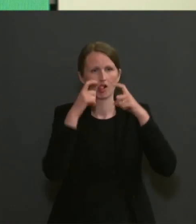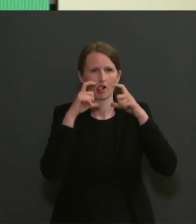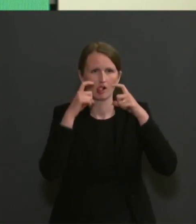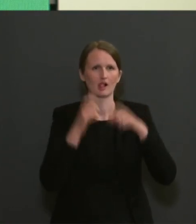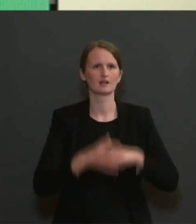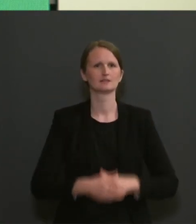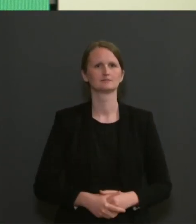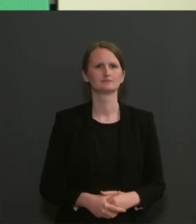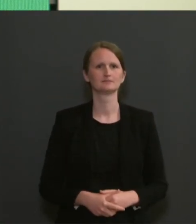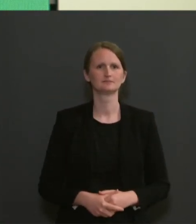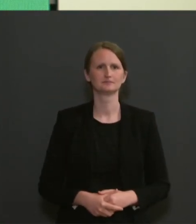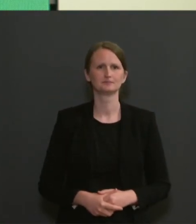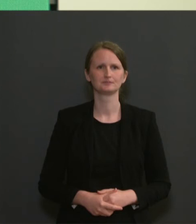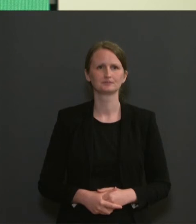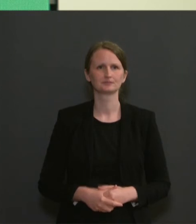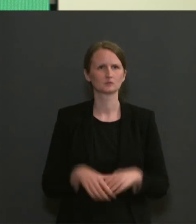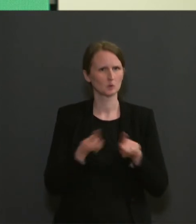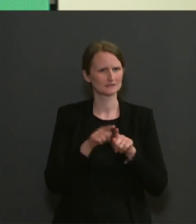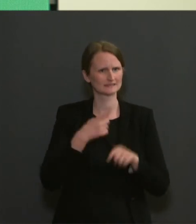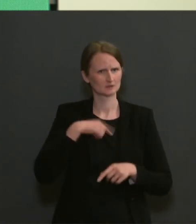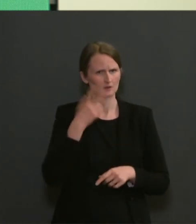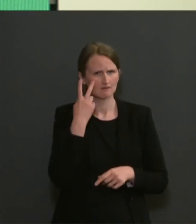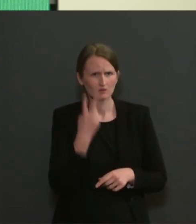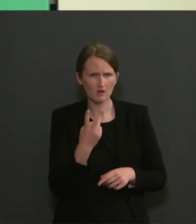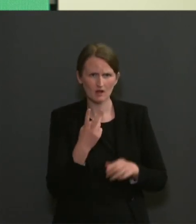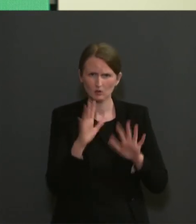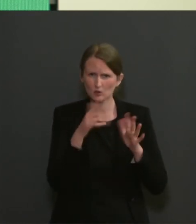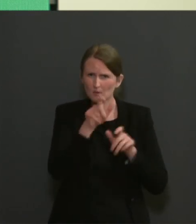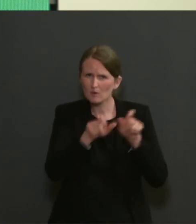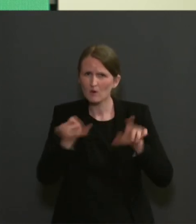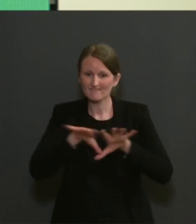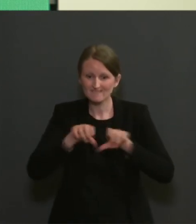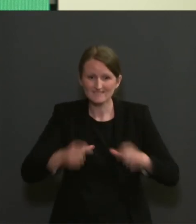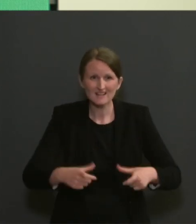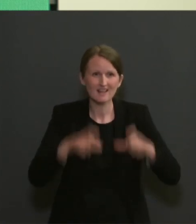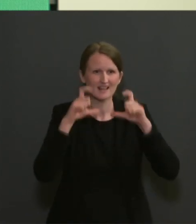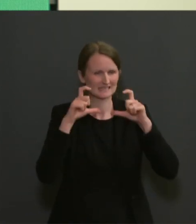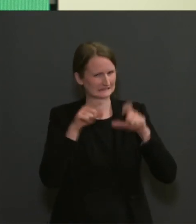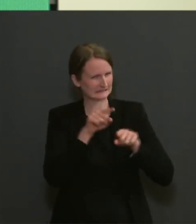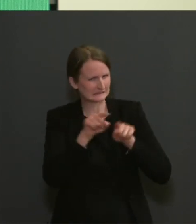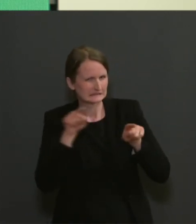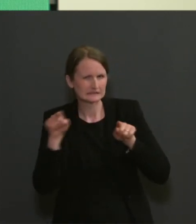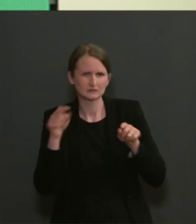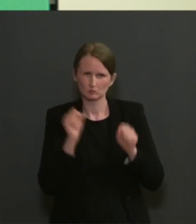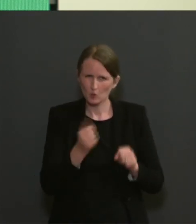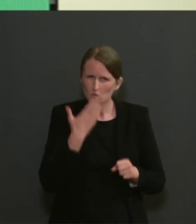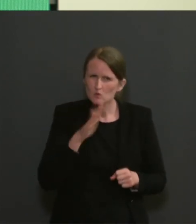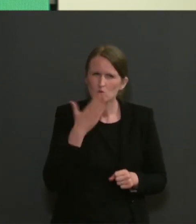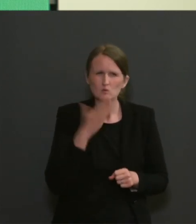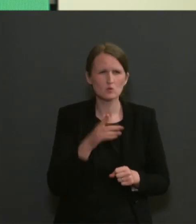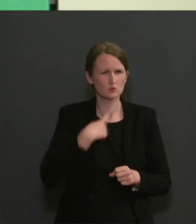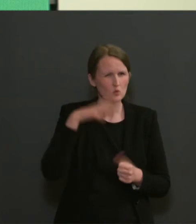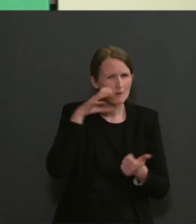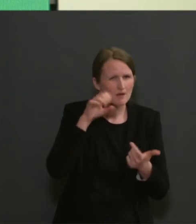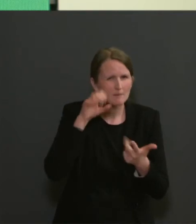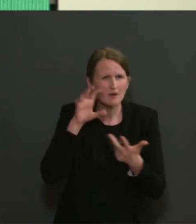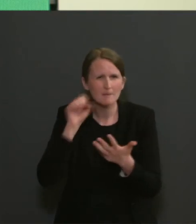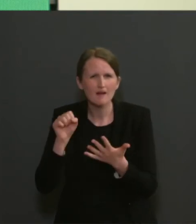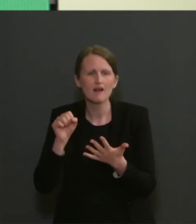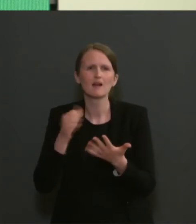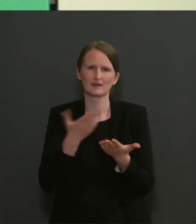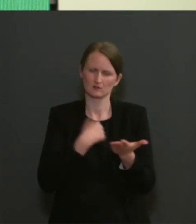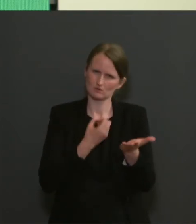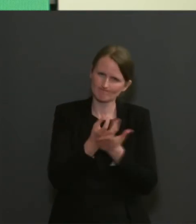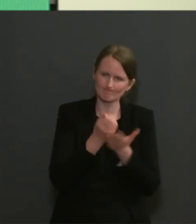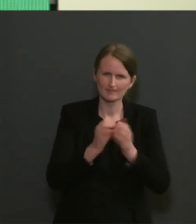des masques eux-mêmes. Donc, un petit briefing à nouveau. Lorsque vous mettez votre masque et que vous êtes chez vous,